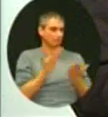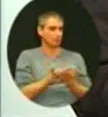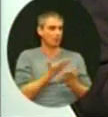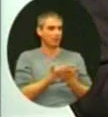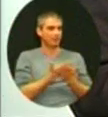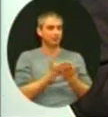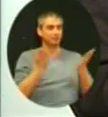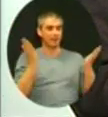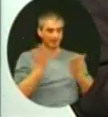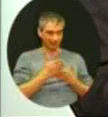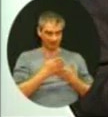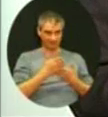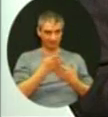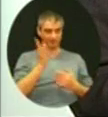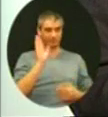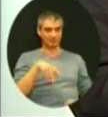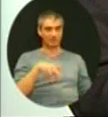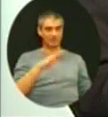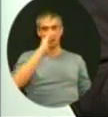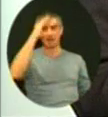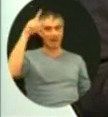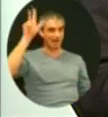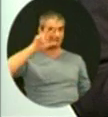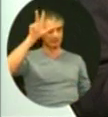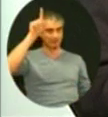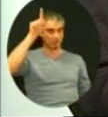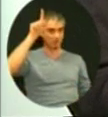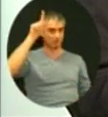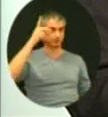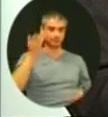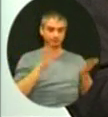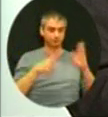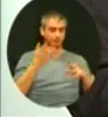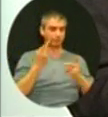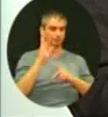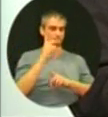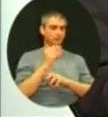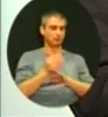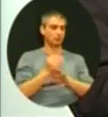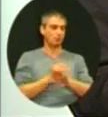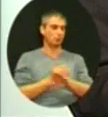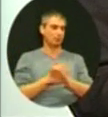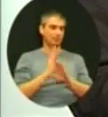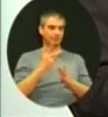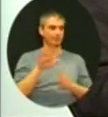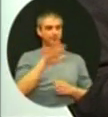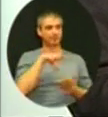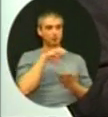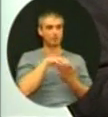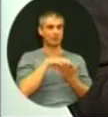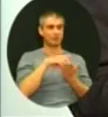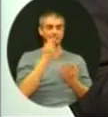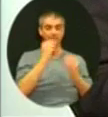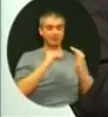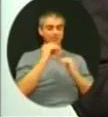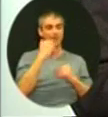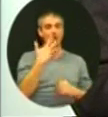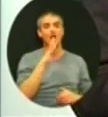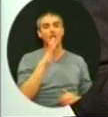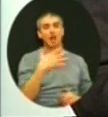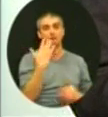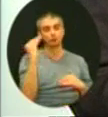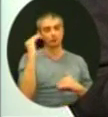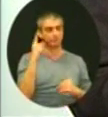שמוכיחים שבנגב ובגליל תמותה הרבה יותר מוקדמת ממה שבאזור המרכז, כמעט פער של